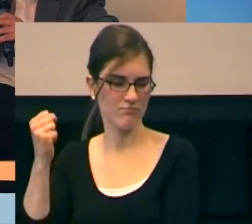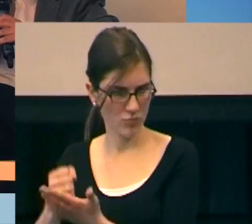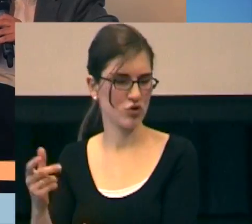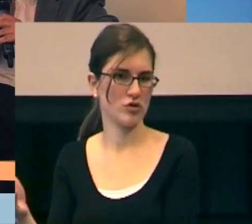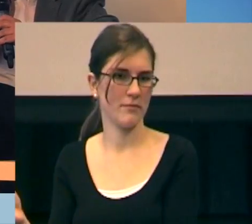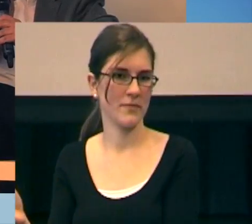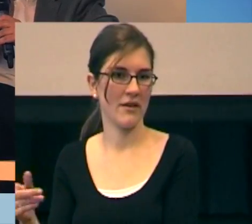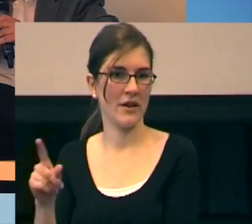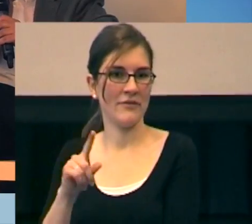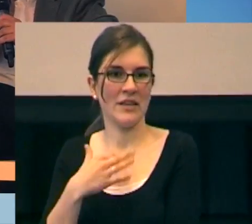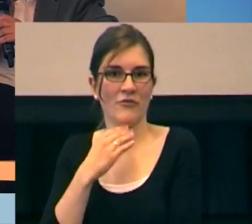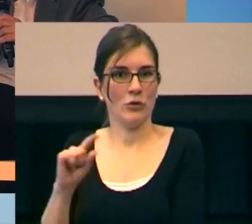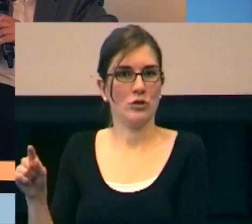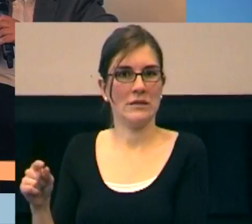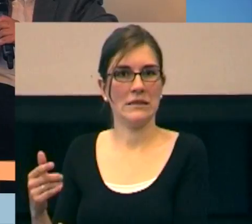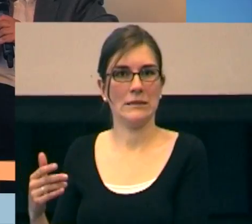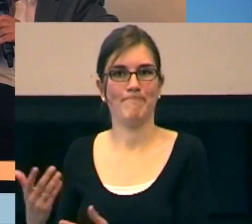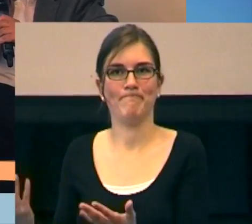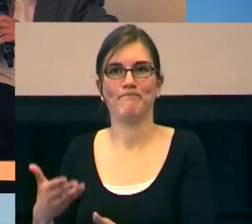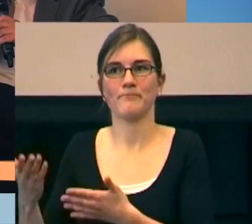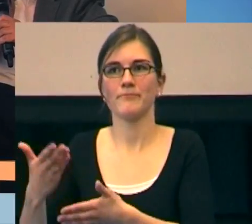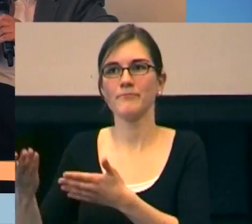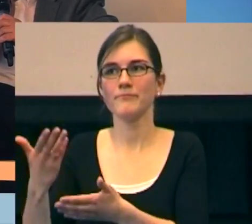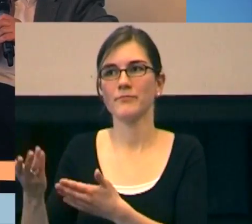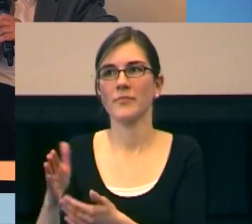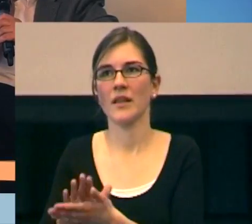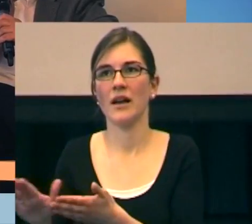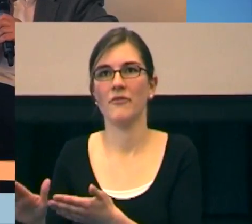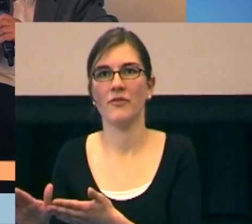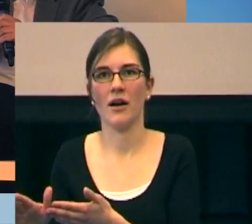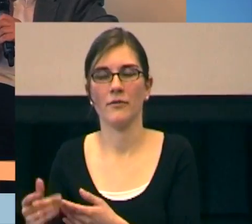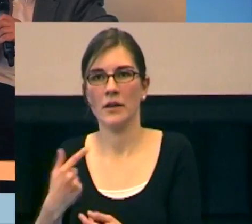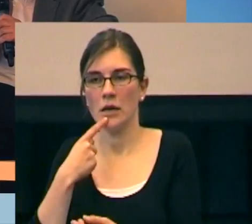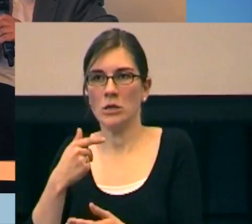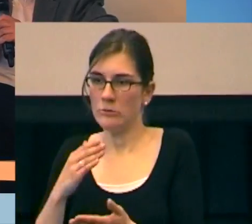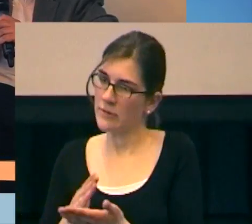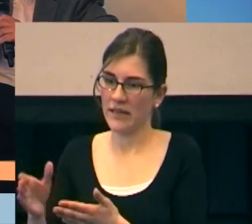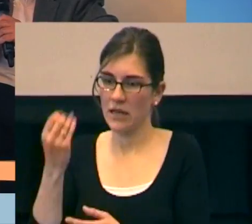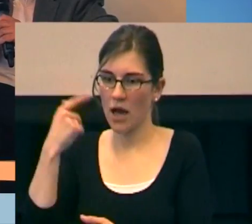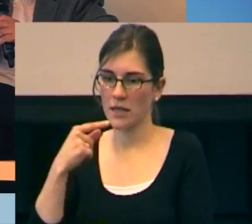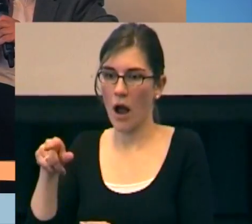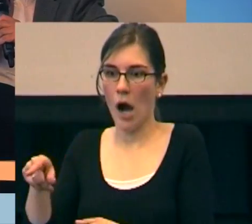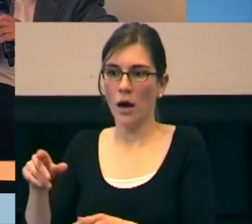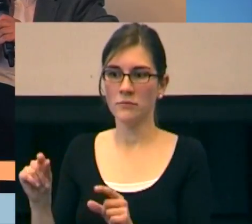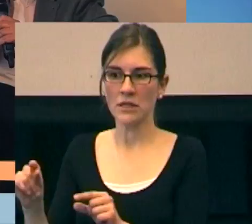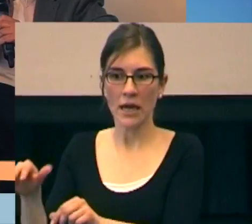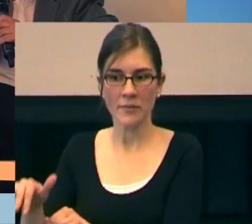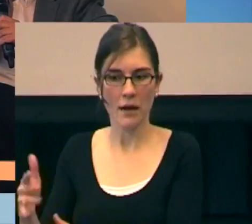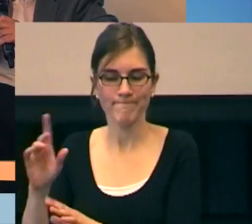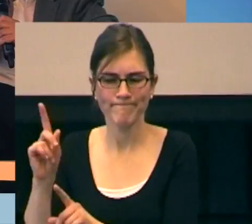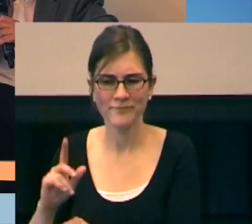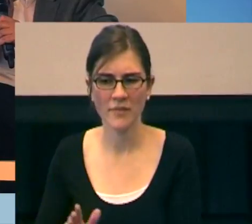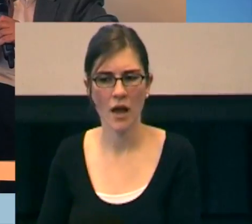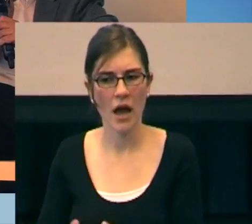den Patienten jetzt akut in irgendeine Schiene zu packen sondern um einschätzen zu können ob das eher